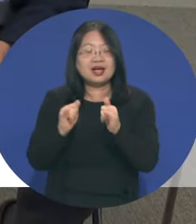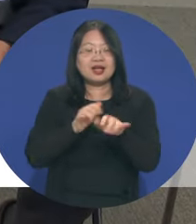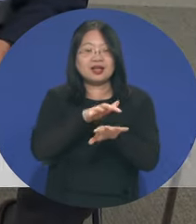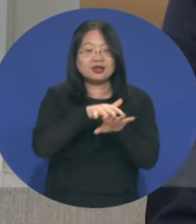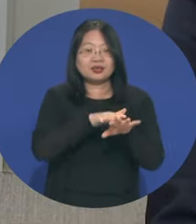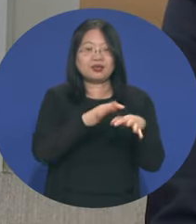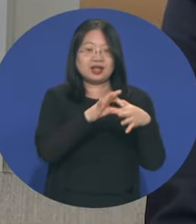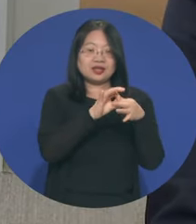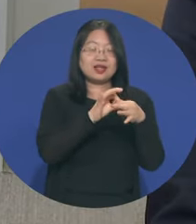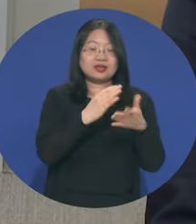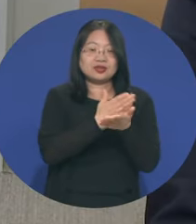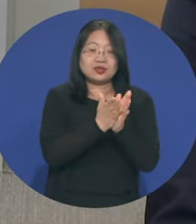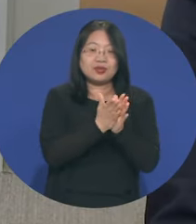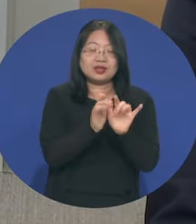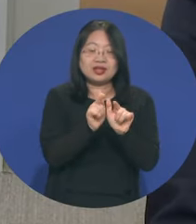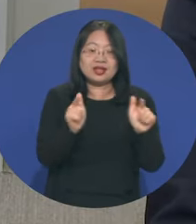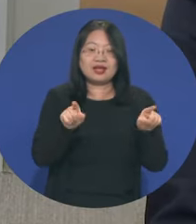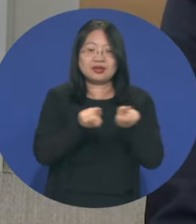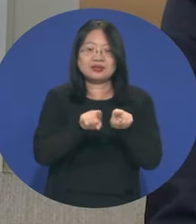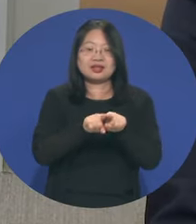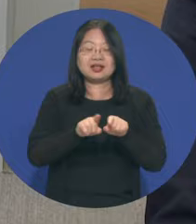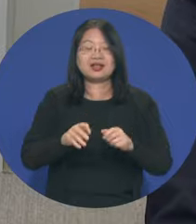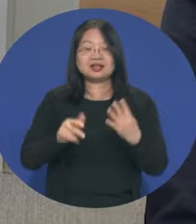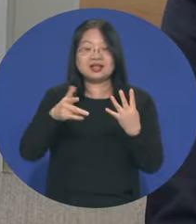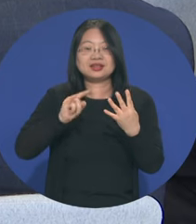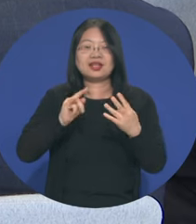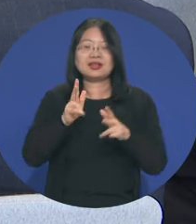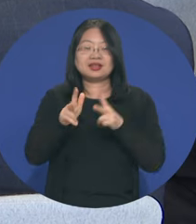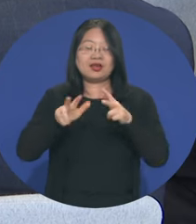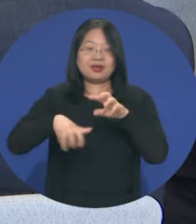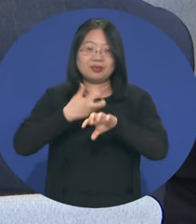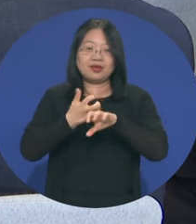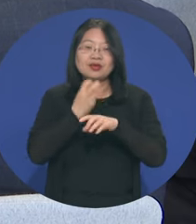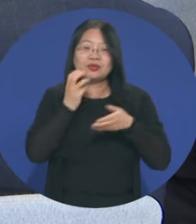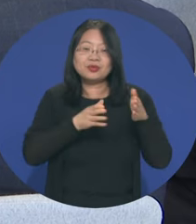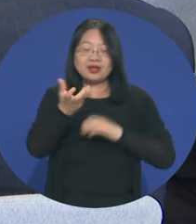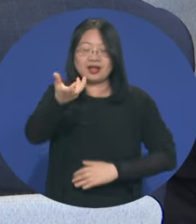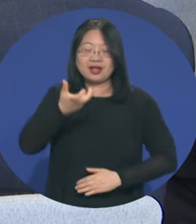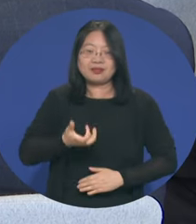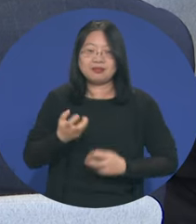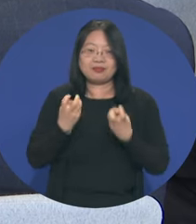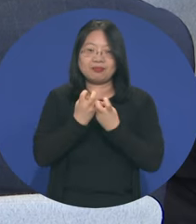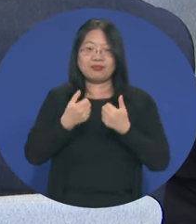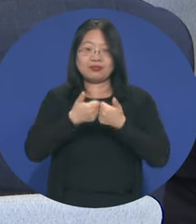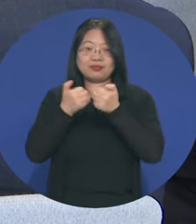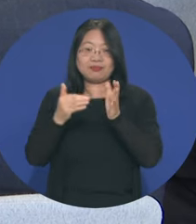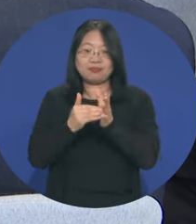파트너 혁신 책임 등과 4차 산업혁명센터를 도에 설치하는 방안을 논의했습니다.